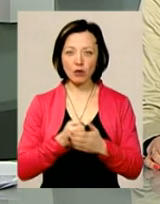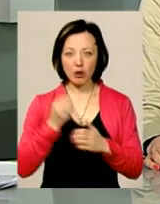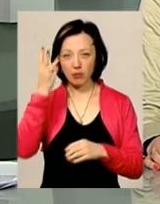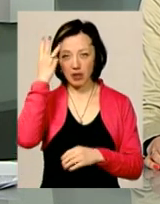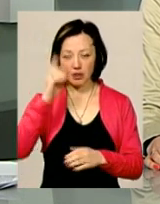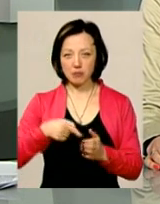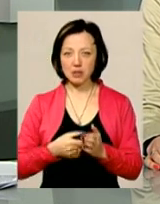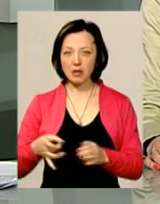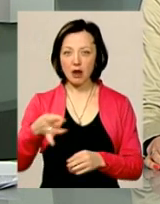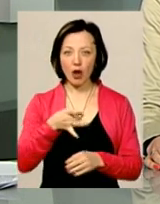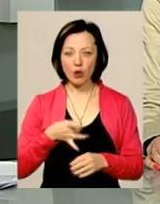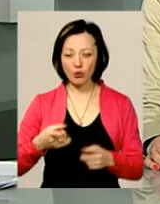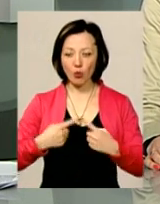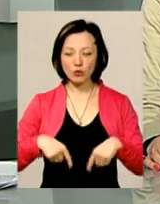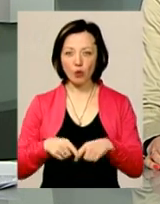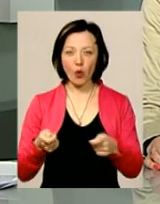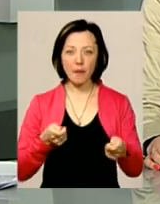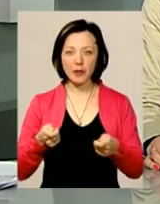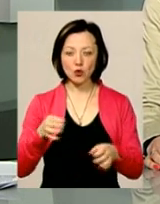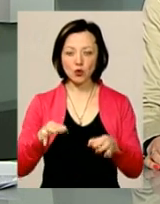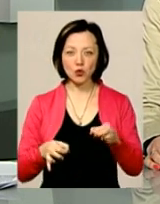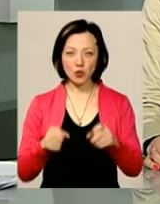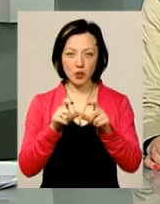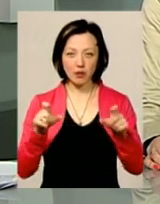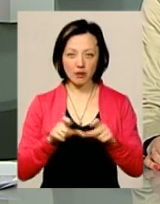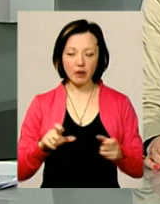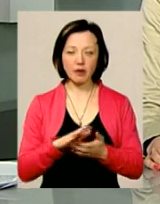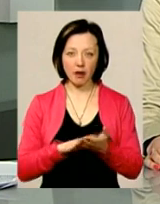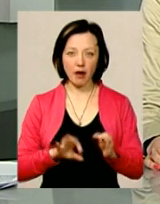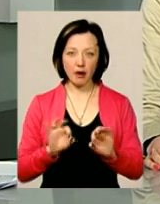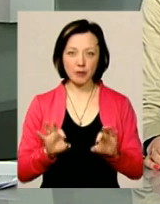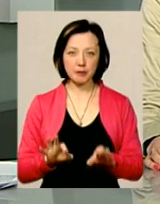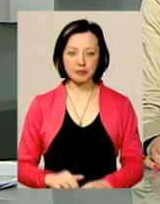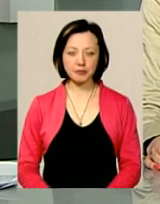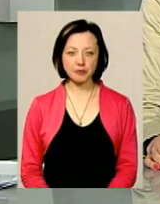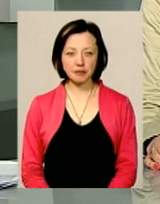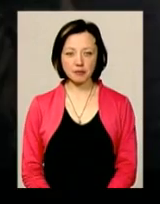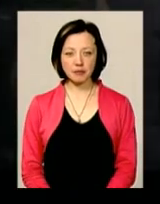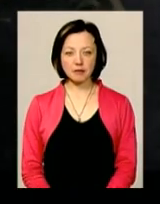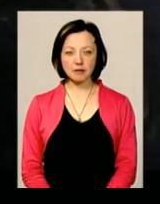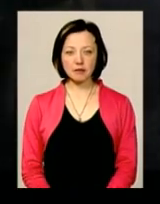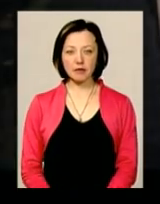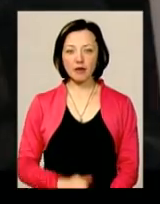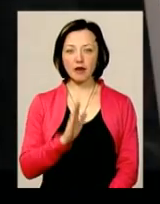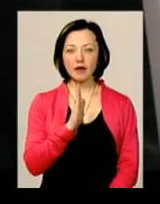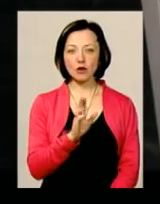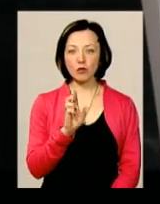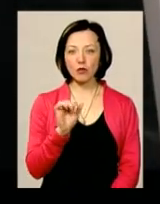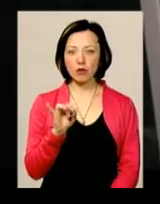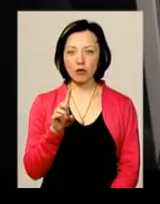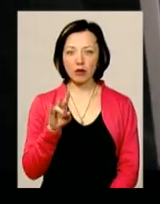Хмельницького міськрайонного та окружного адміністративного судів. Подробиці у сюжеті Ірина Аріон. Віктор Бурлик